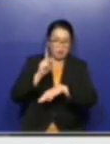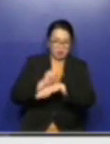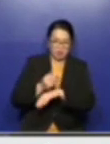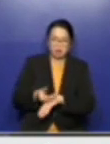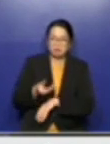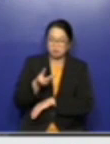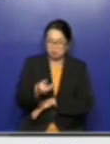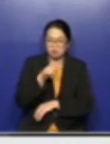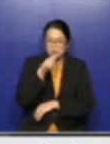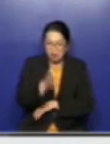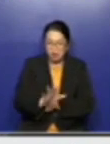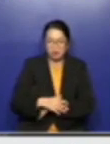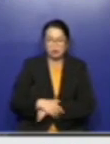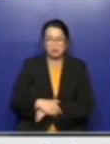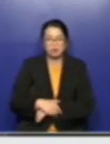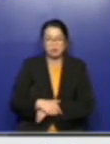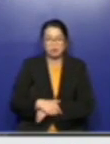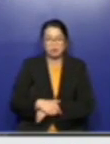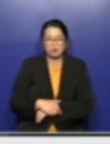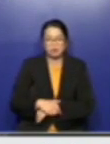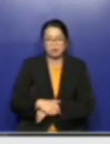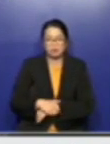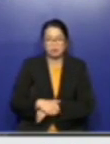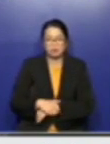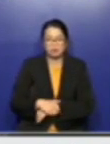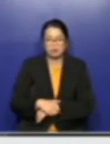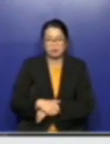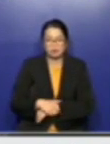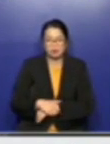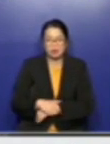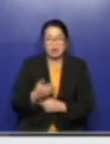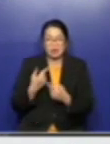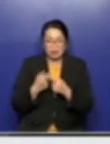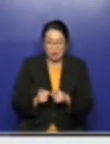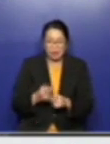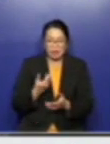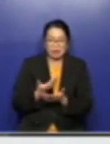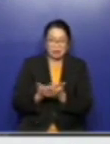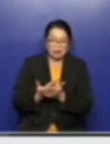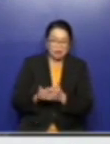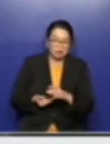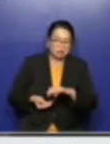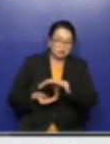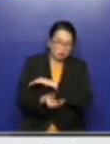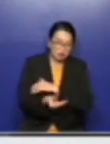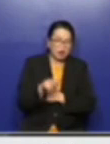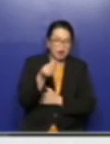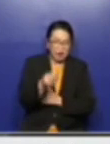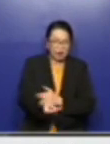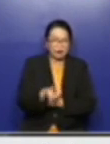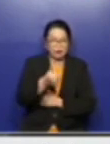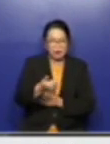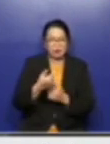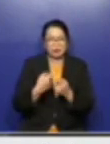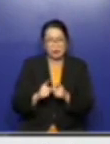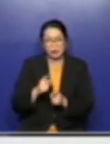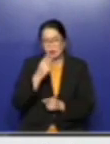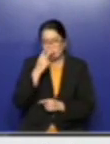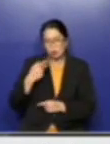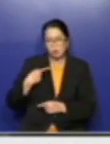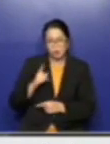สถ้าทำดีใจไปเถอะครับแต่ผลของงานต้องออกมาให้เห็นชัดเจนครับท่านประธานครับโดยสรุปอย่